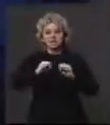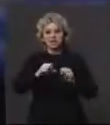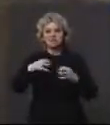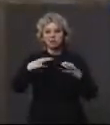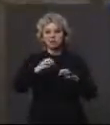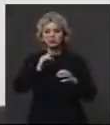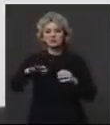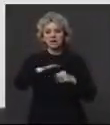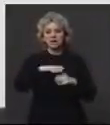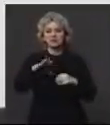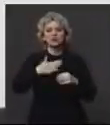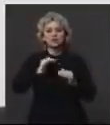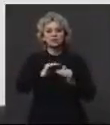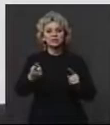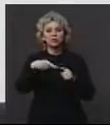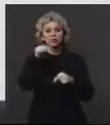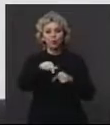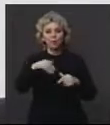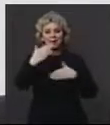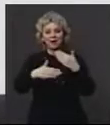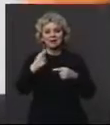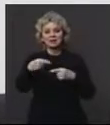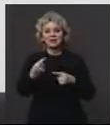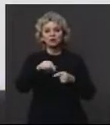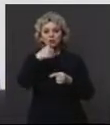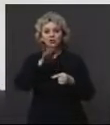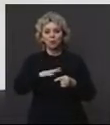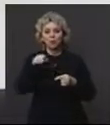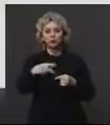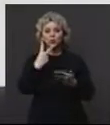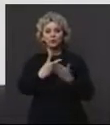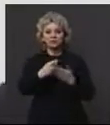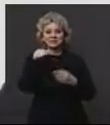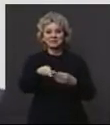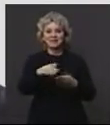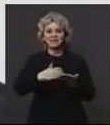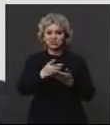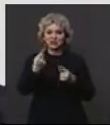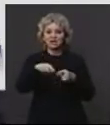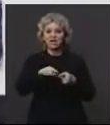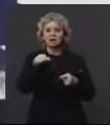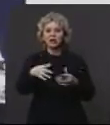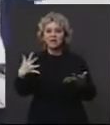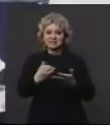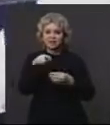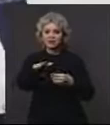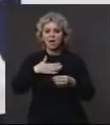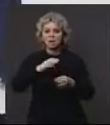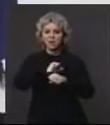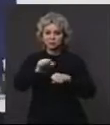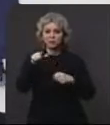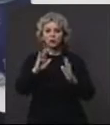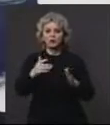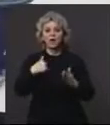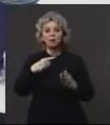страны. Наши дети – это то поколение, которые не могут увидеть тех ветеранов, которые завоевывали нам победу, и только